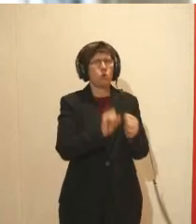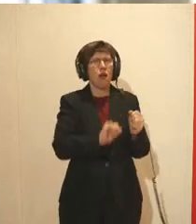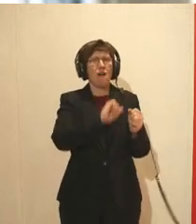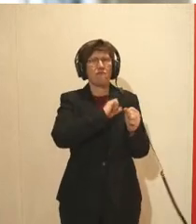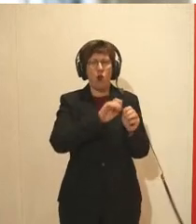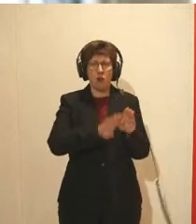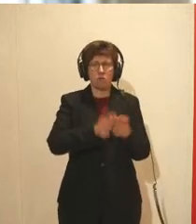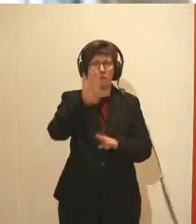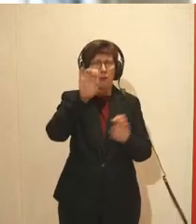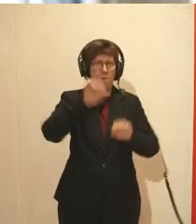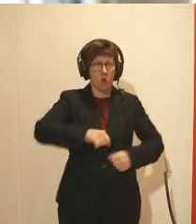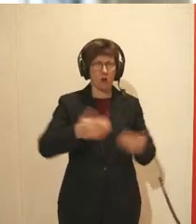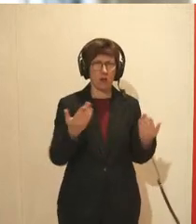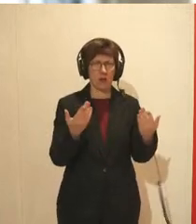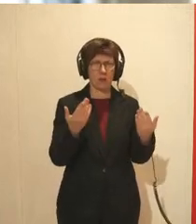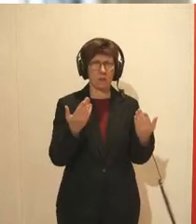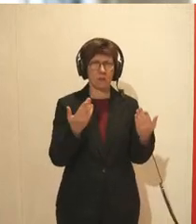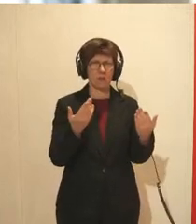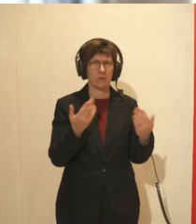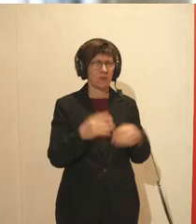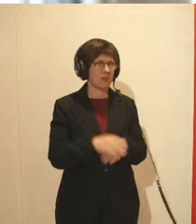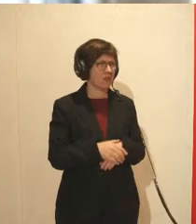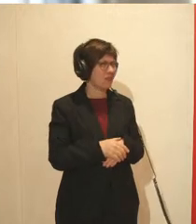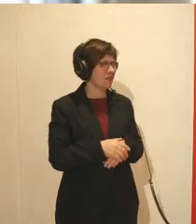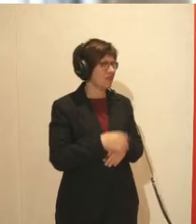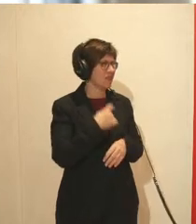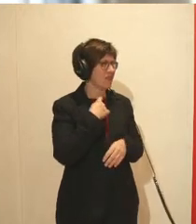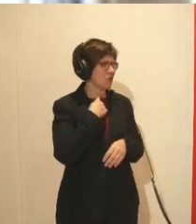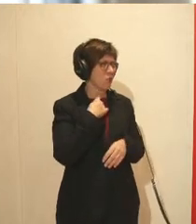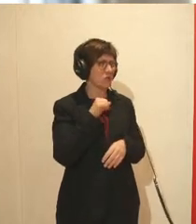aufstieg erhalten kann und